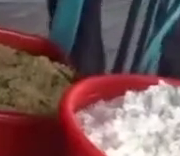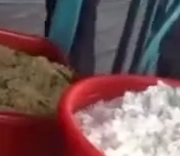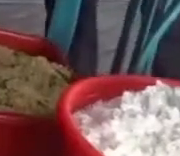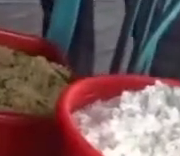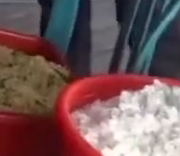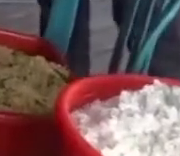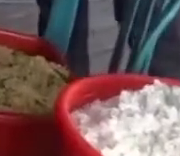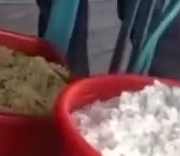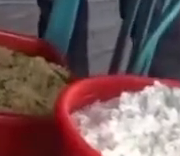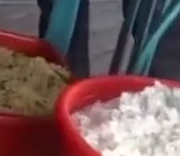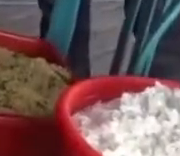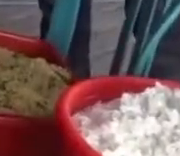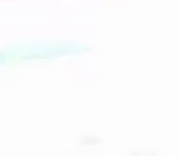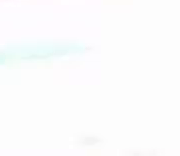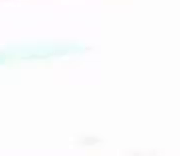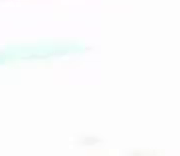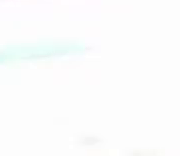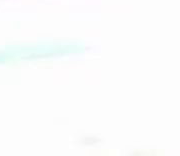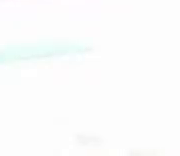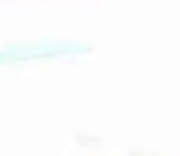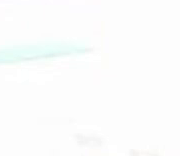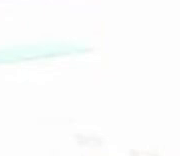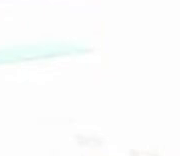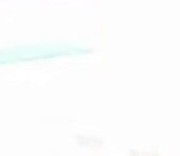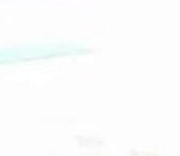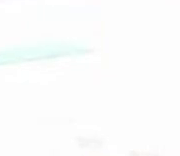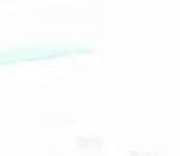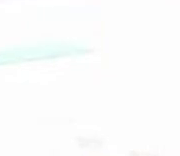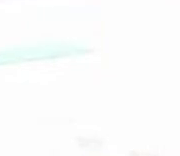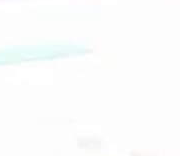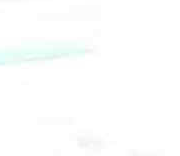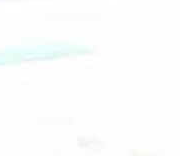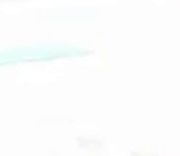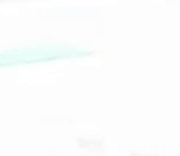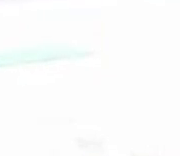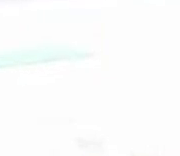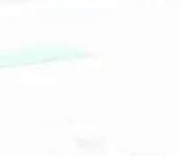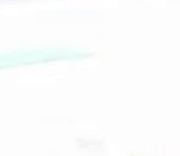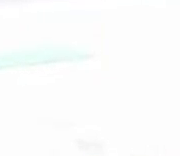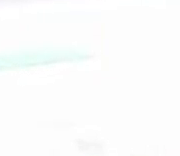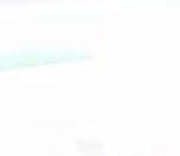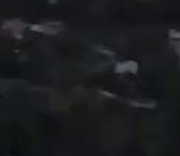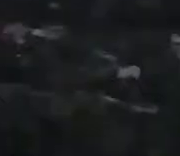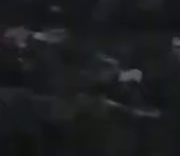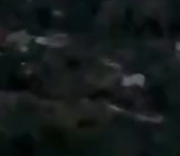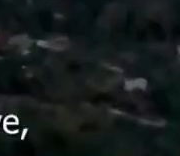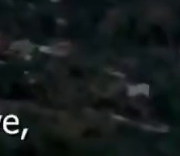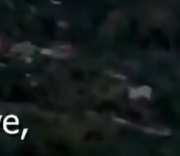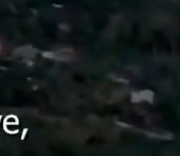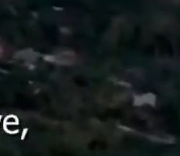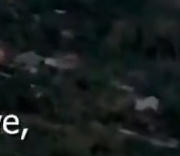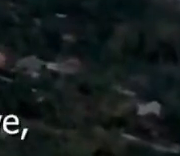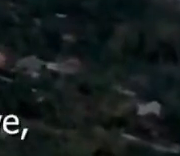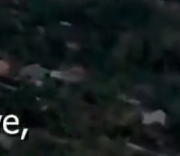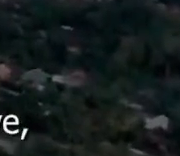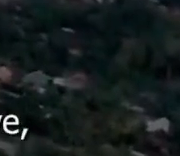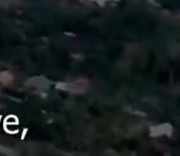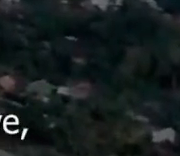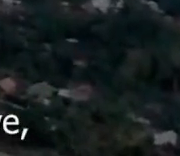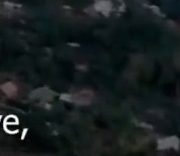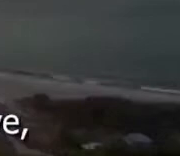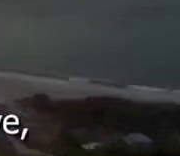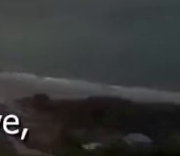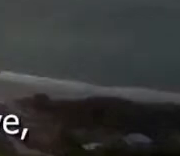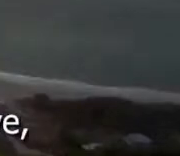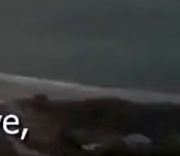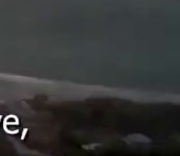nakes, yang kedua adalah masyarakat relawan, yang ketiga adalah para mereka yang lagi isoman. Meski Indonesia